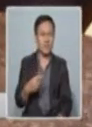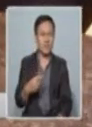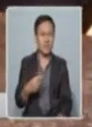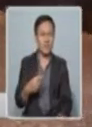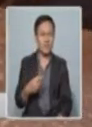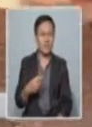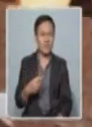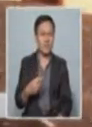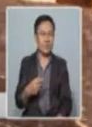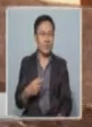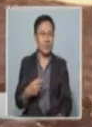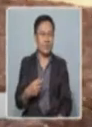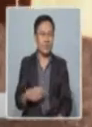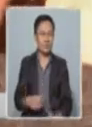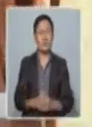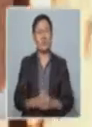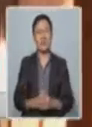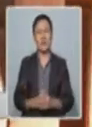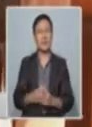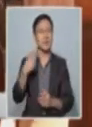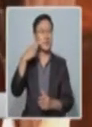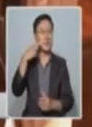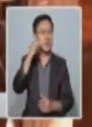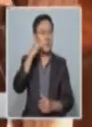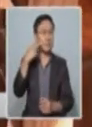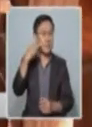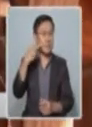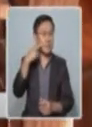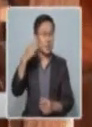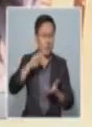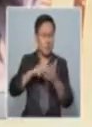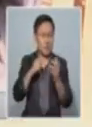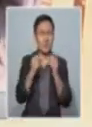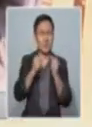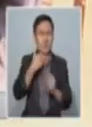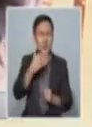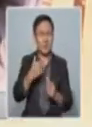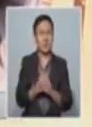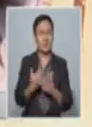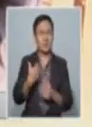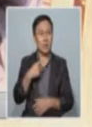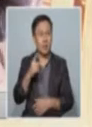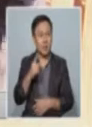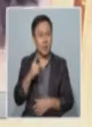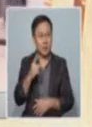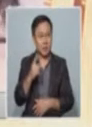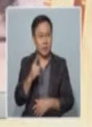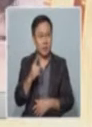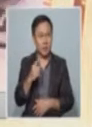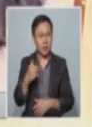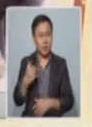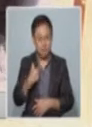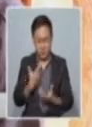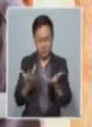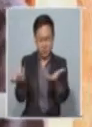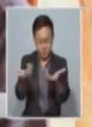รับรองเลยครับรับรองเลย น้ำแข็งอุดรเย็นทุกก้อน มีน้ำใจนะเนี่ยลุงเนี่ย เท่านี้ยังไม่พอนะครับยังจะมีอ